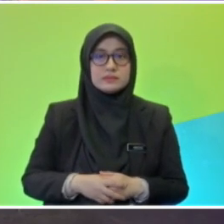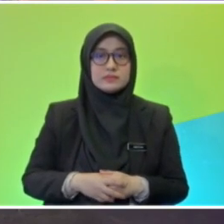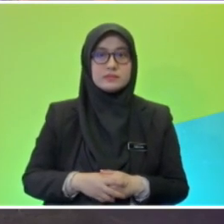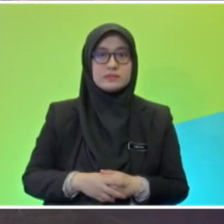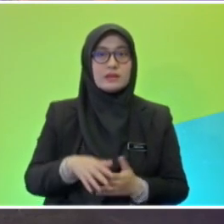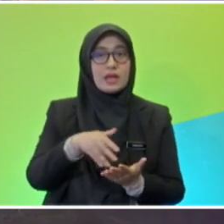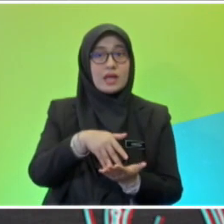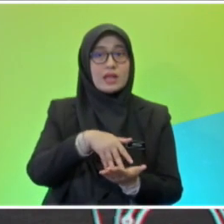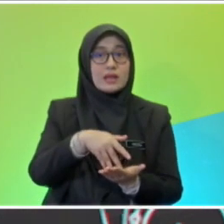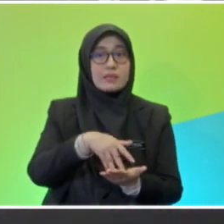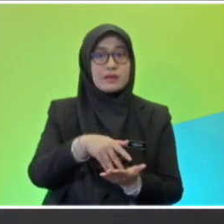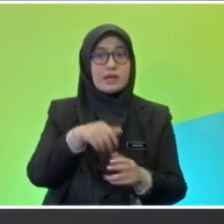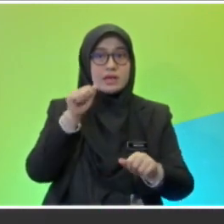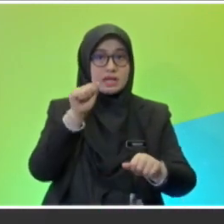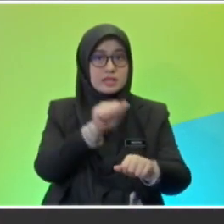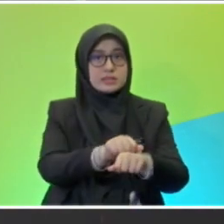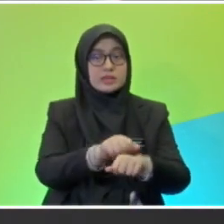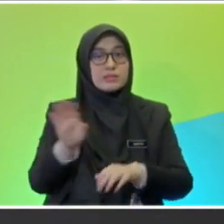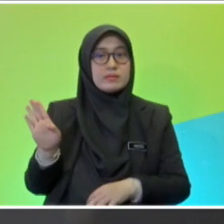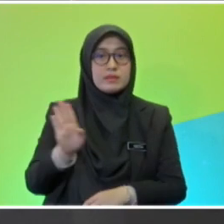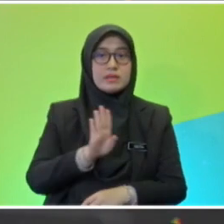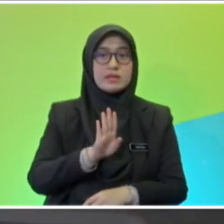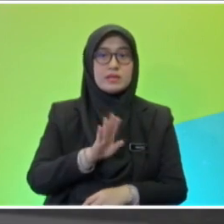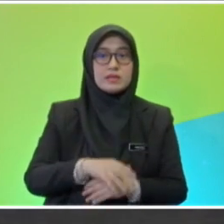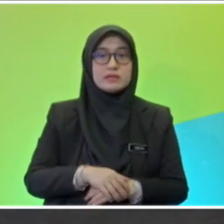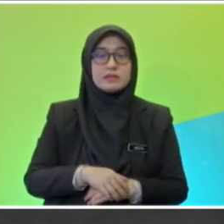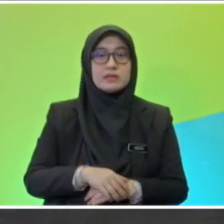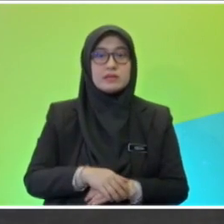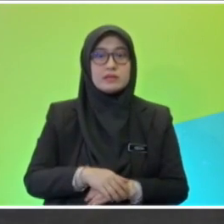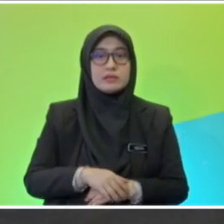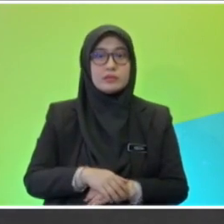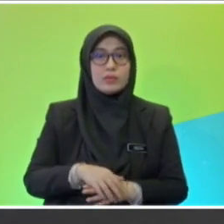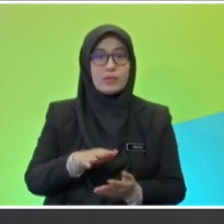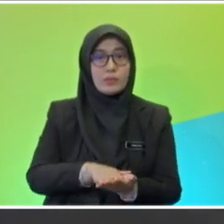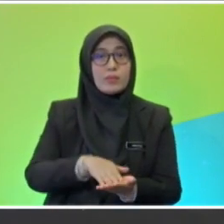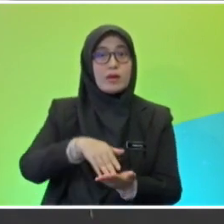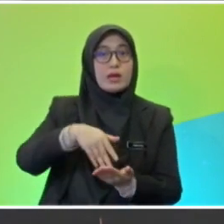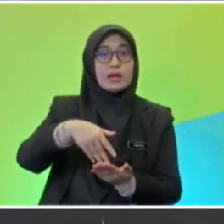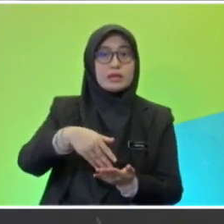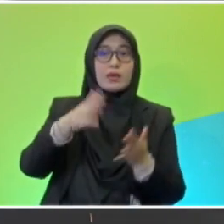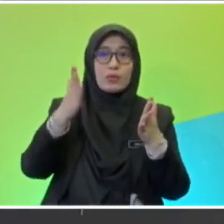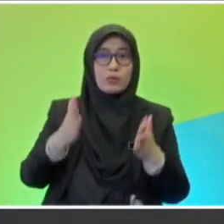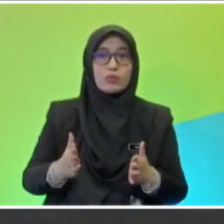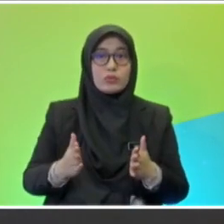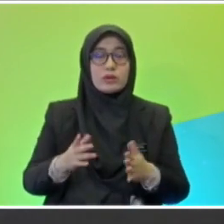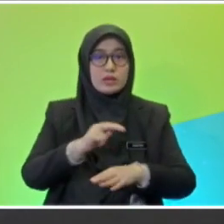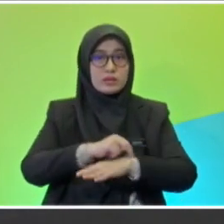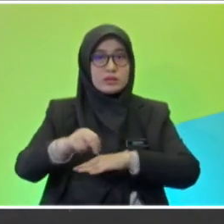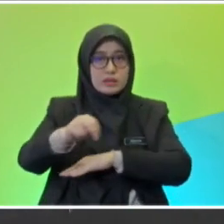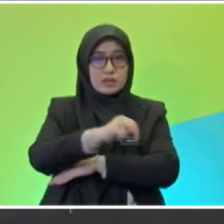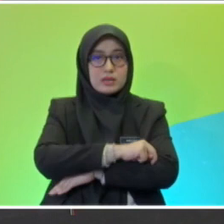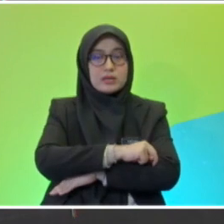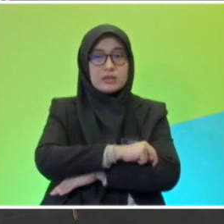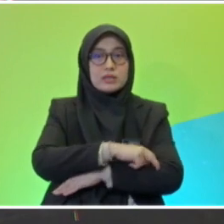bagi ancaman perundangan Barat yaitu kebangkitan masyarakat TNI Trengganu telah berlaku sebanyak tiga kali